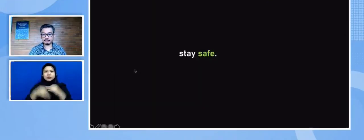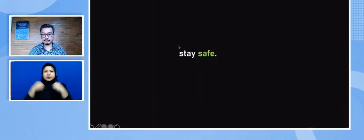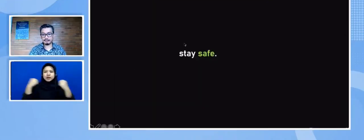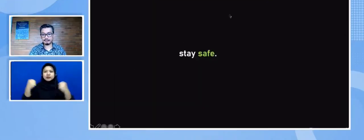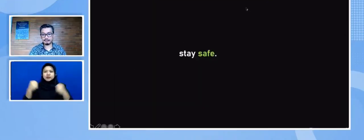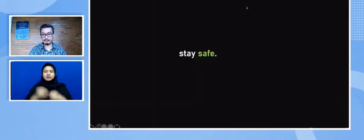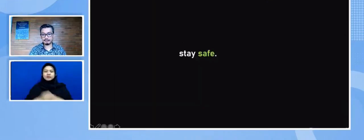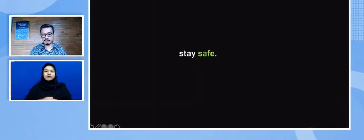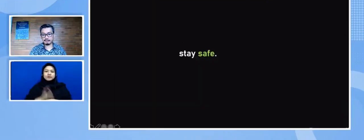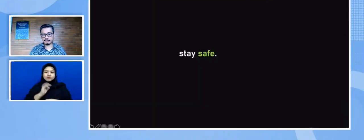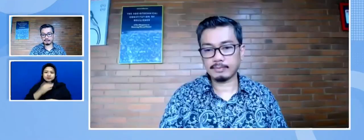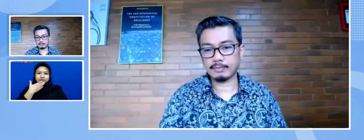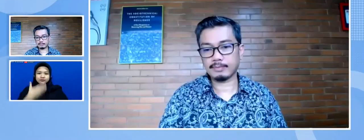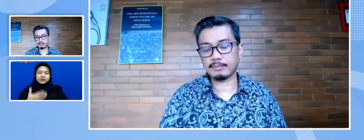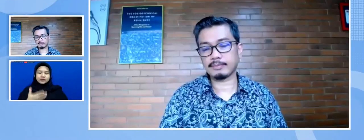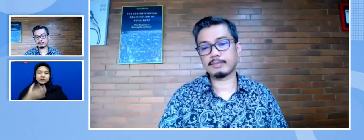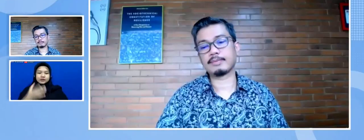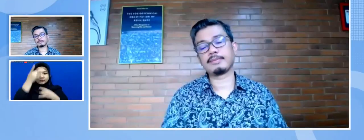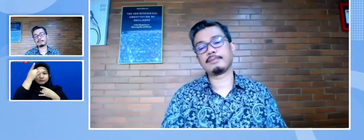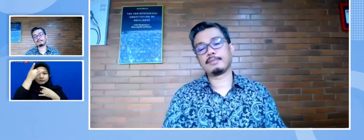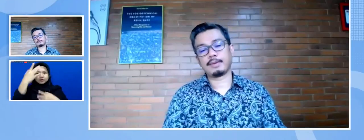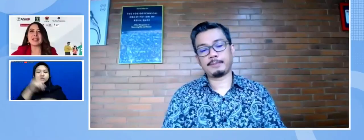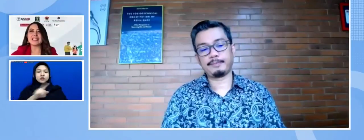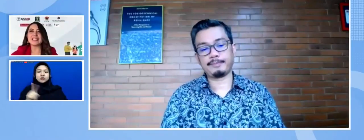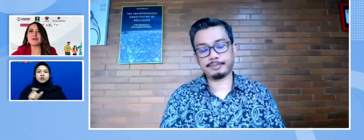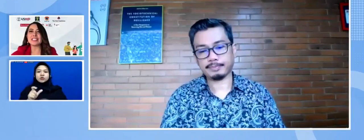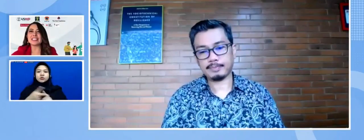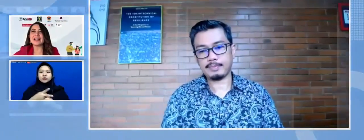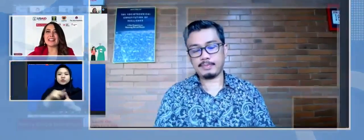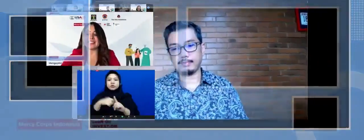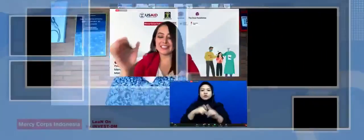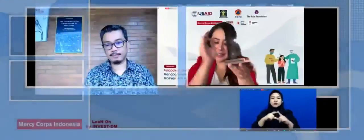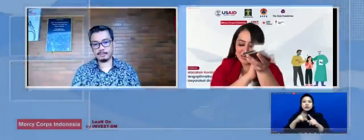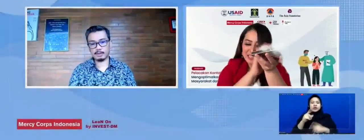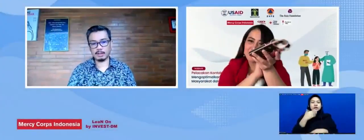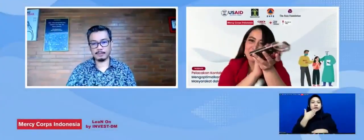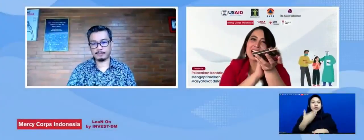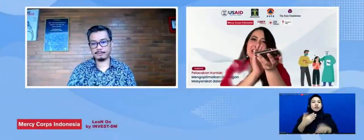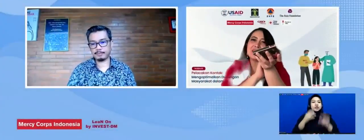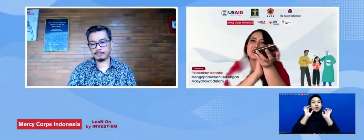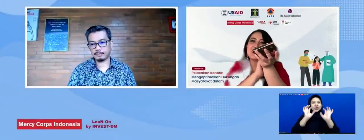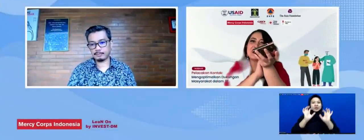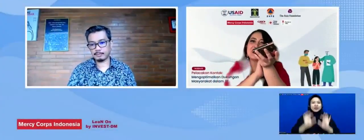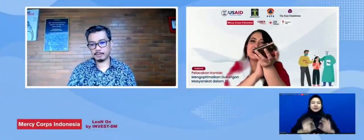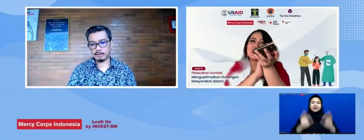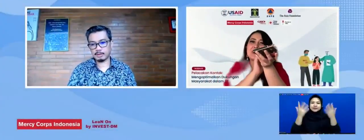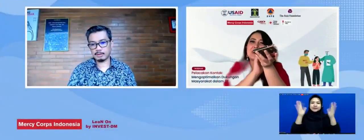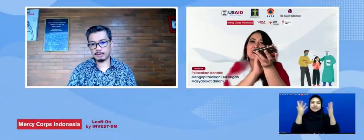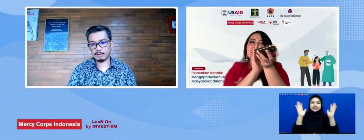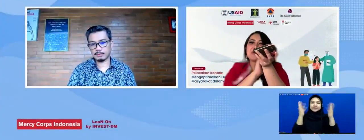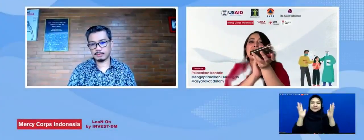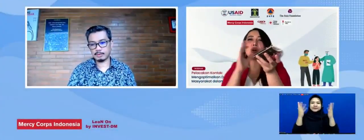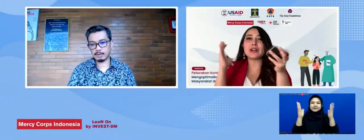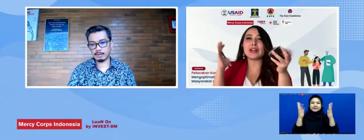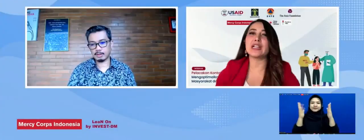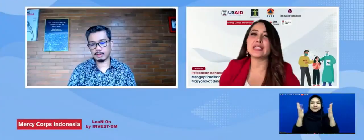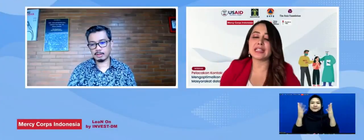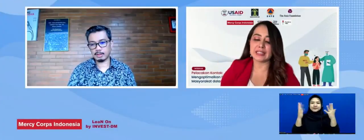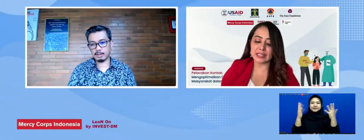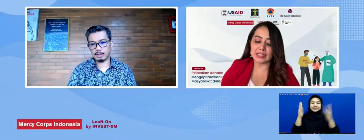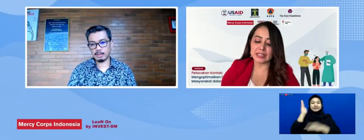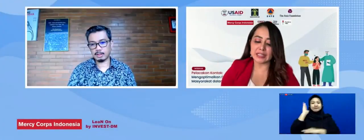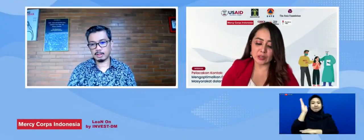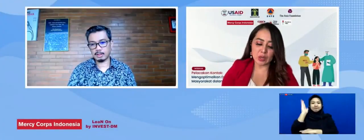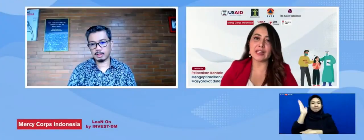Baik, Profesor Zulfikar. Terima kasih, luar biasa sekali. Kita berikan tepuk tangan untuk pemaparan